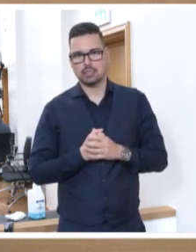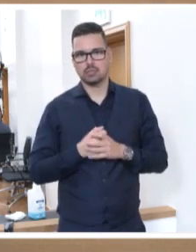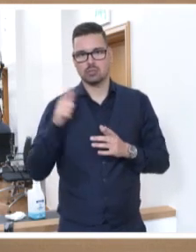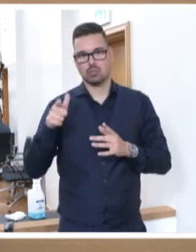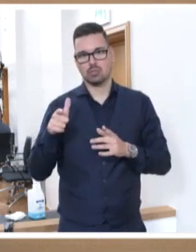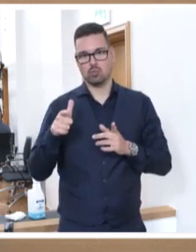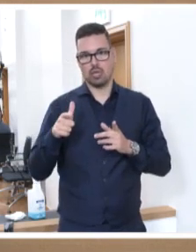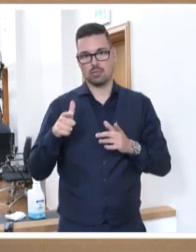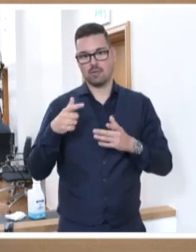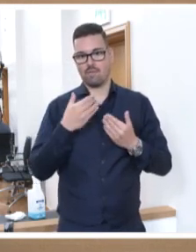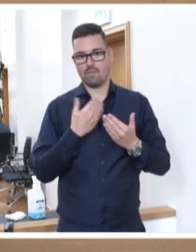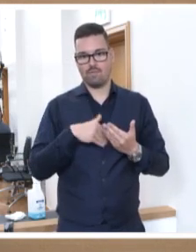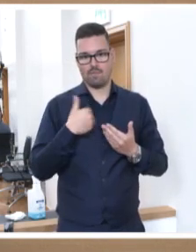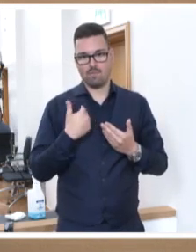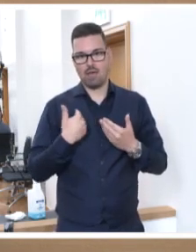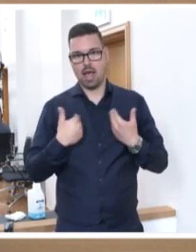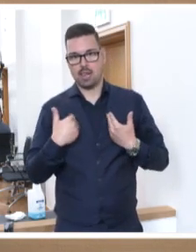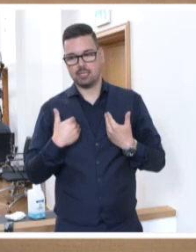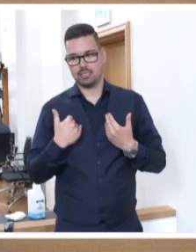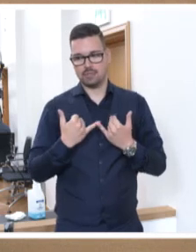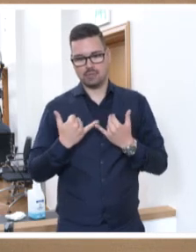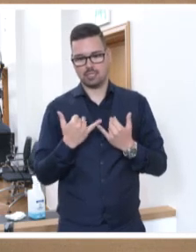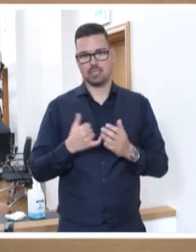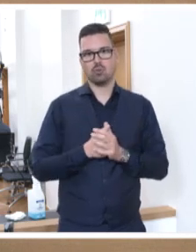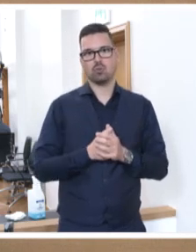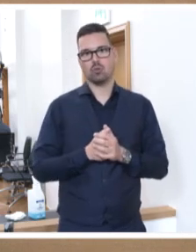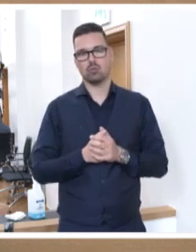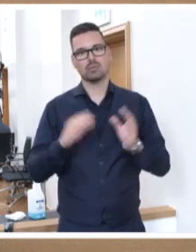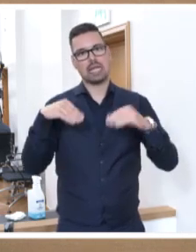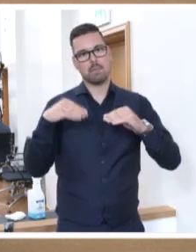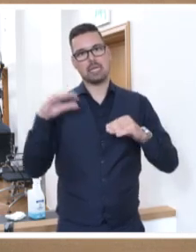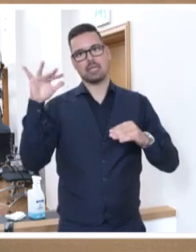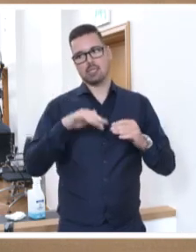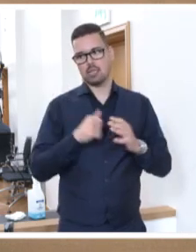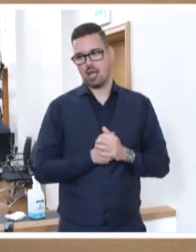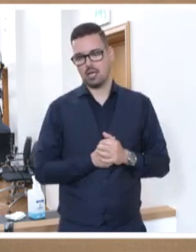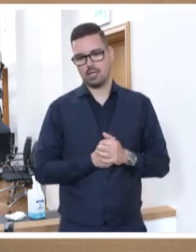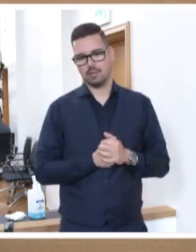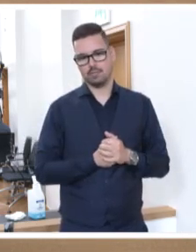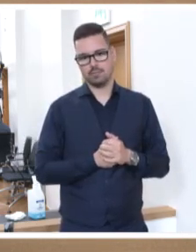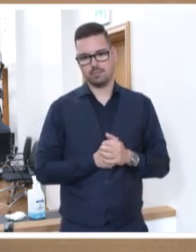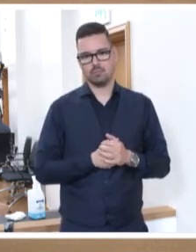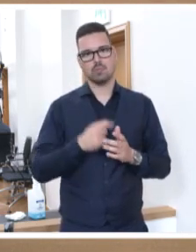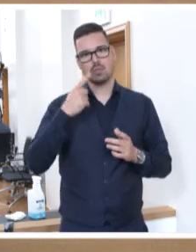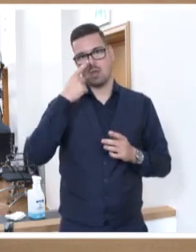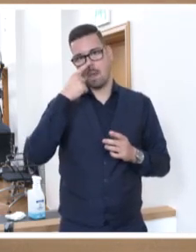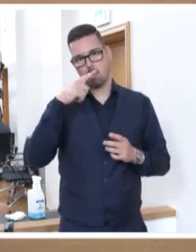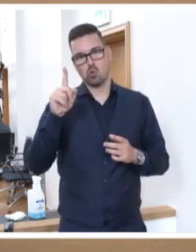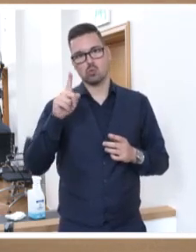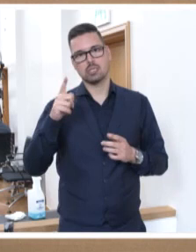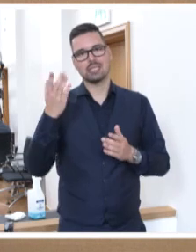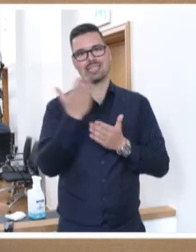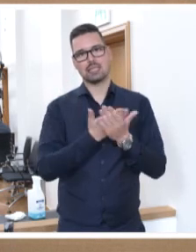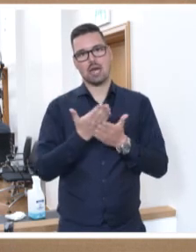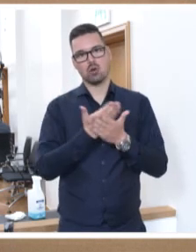Verhaltensmustern zu beschäftigen, um die richtigen Mittel einzusetzen. Putin ist